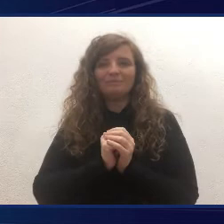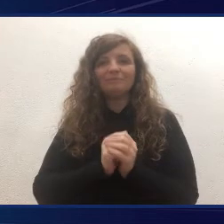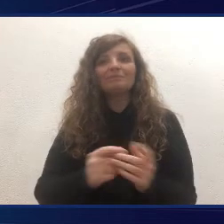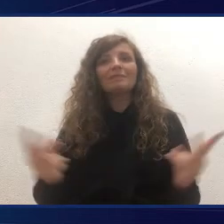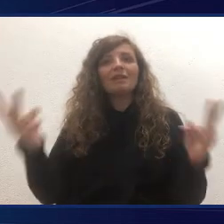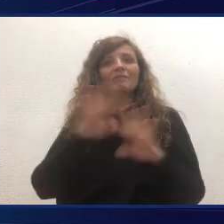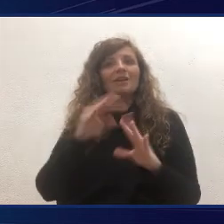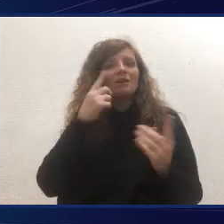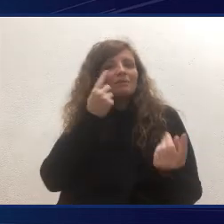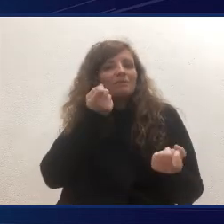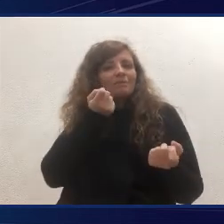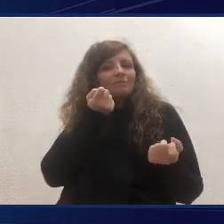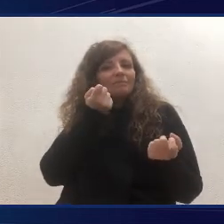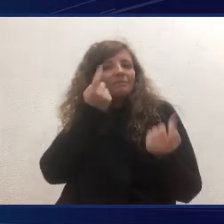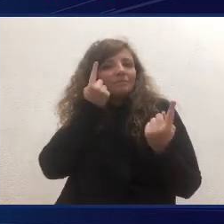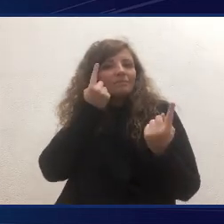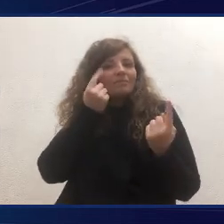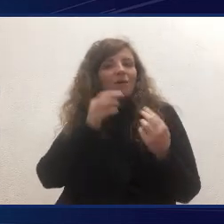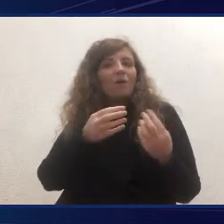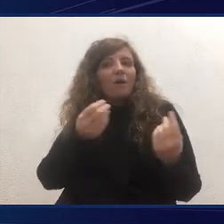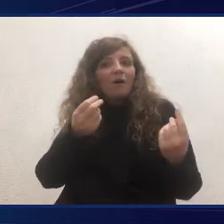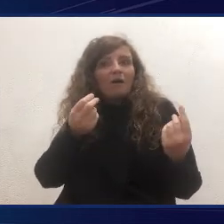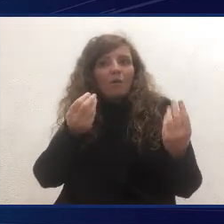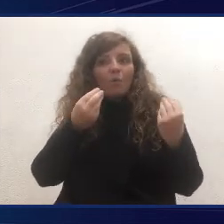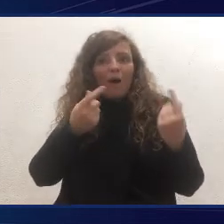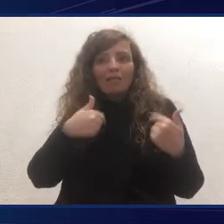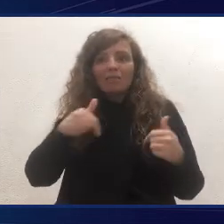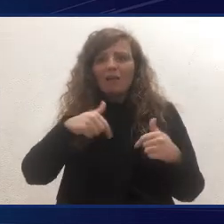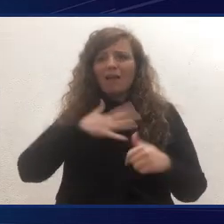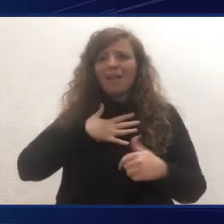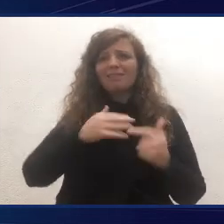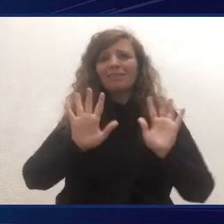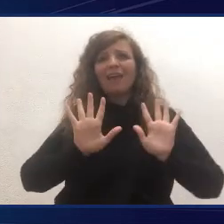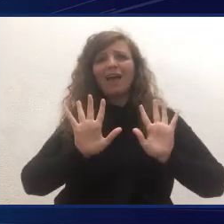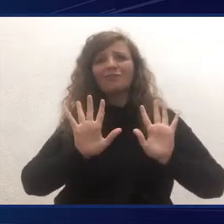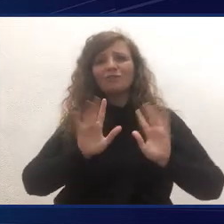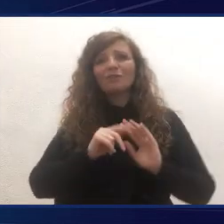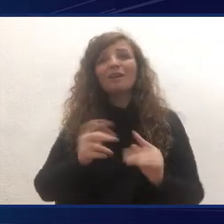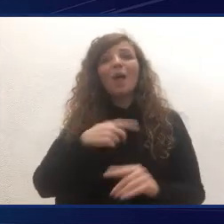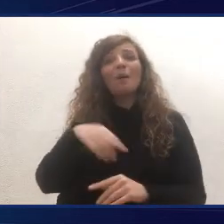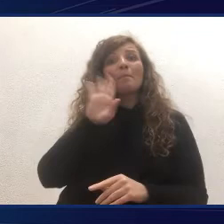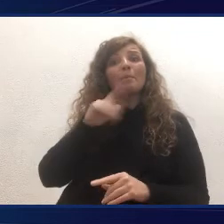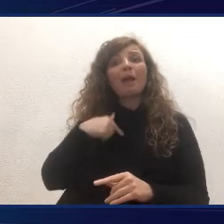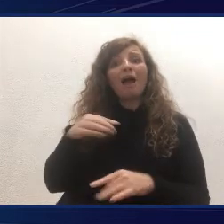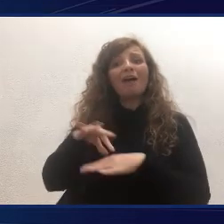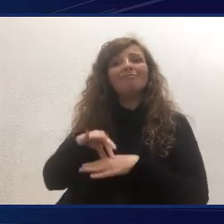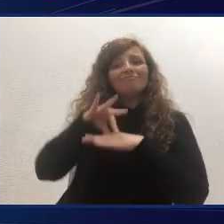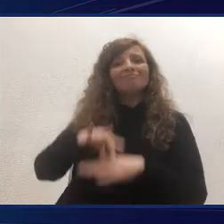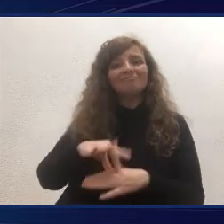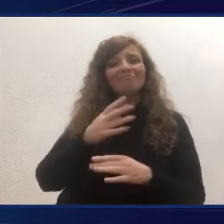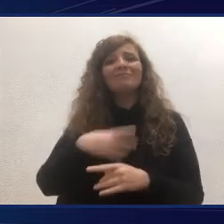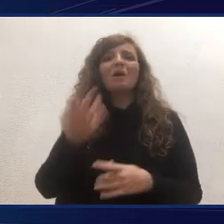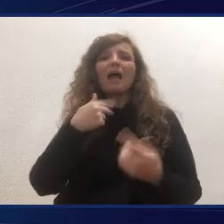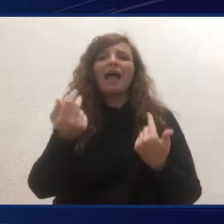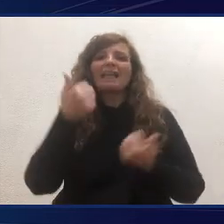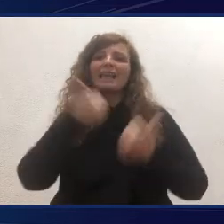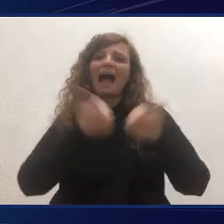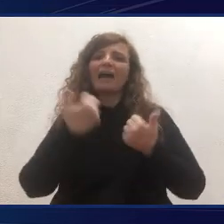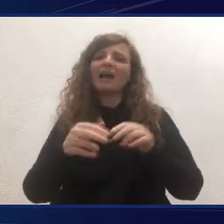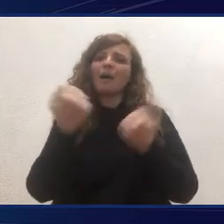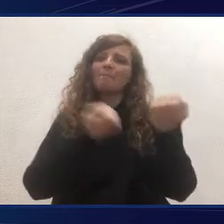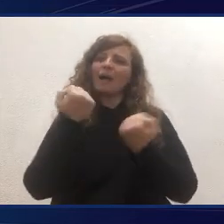brillante. Infatti, la scintilla si accese quando, all'età di 10 anni, mio padre mi portò a vedere una